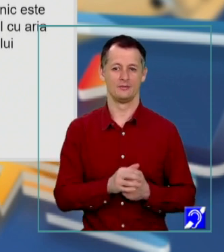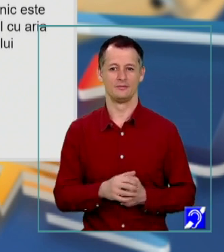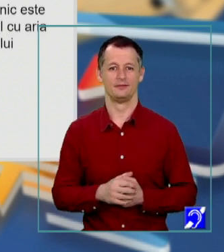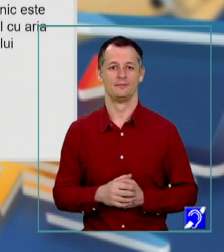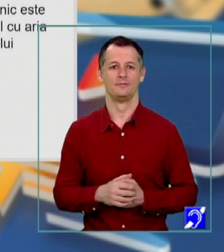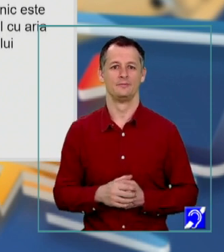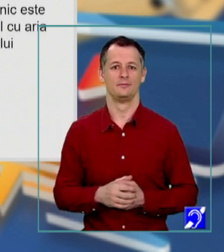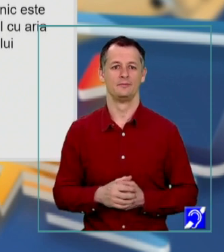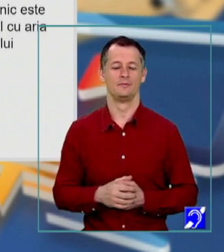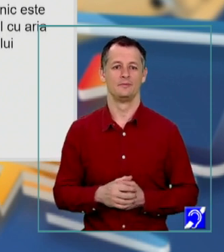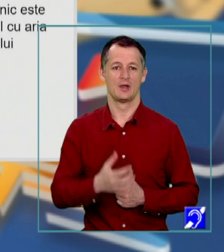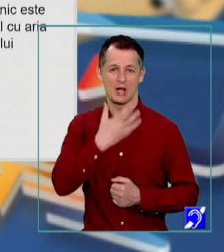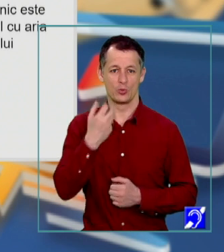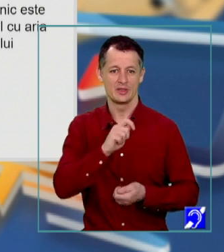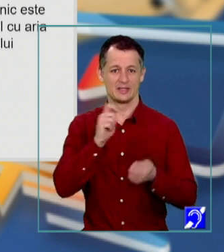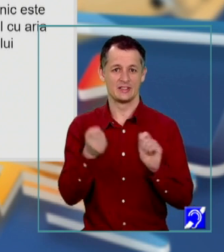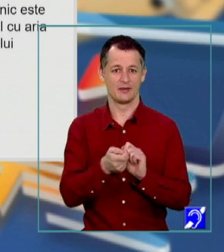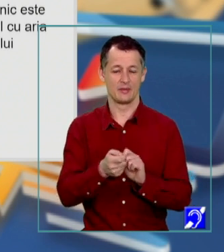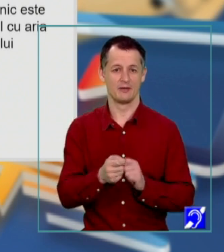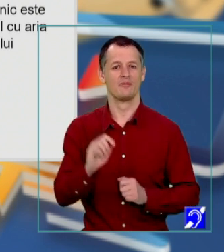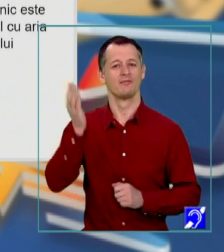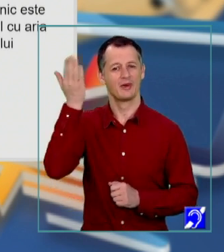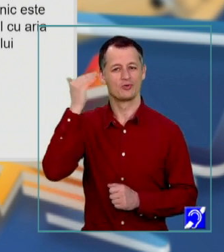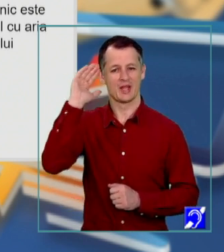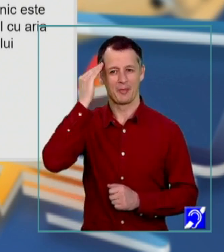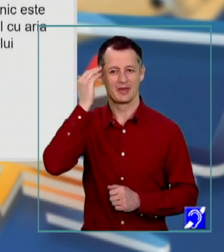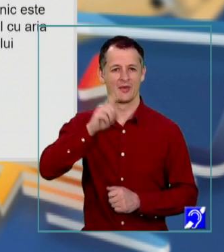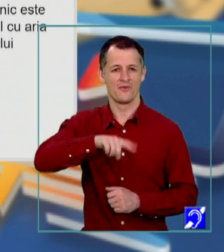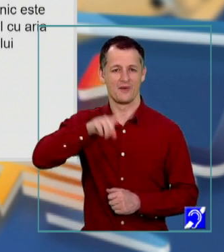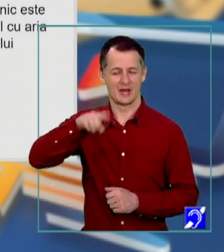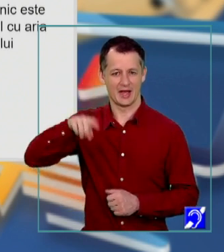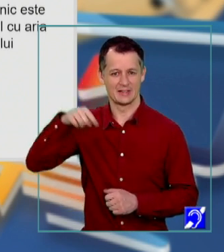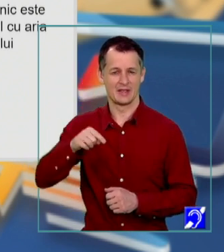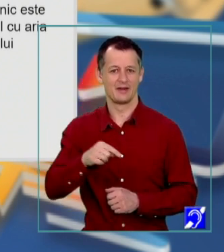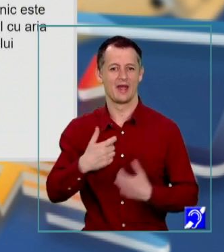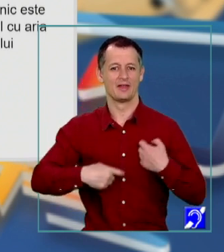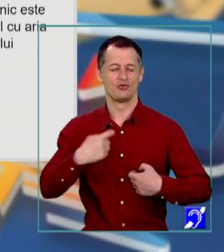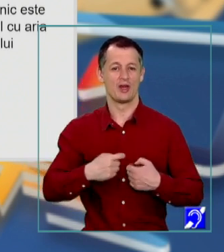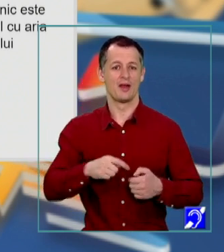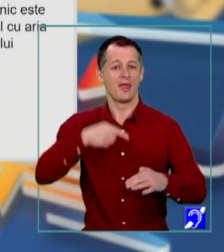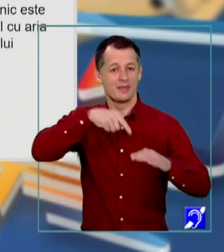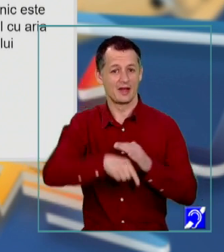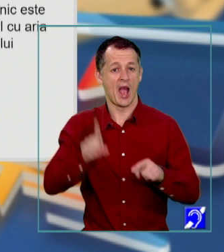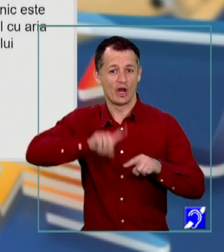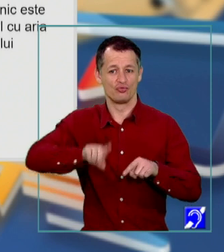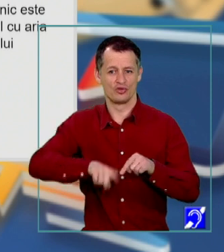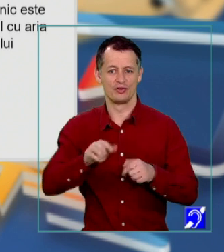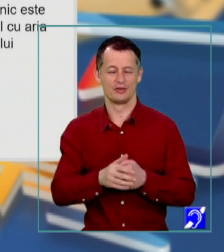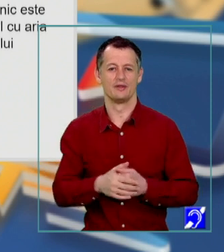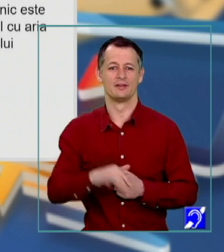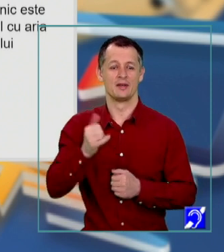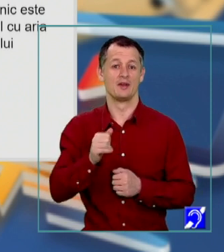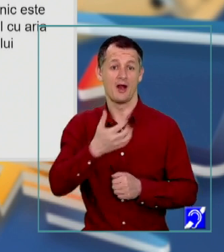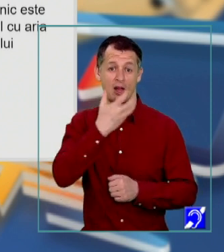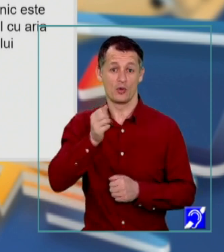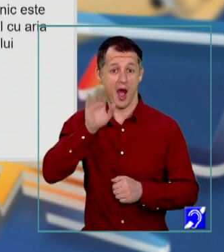anume, căldura schimbată, vă aduceți aminte, variația energiei interne este aceeași, căldura are cea mai mare